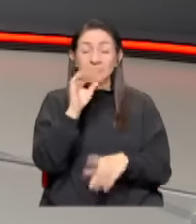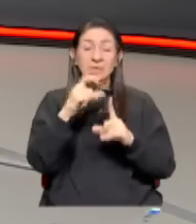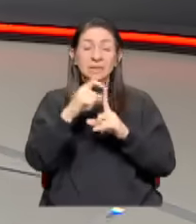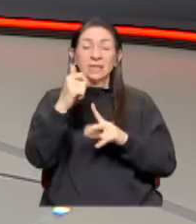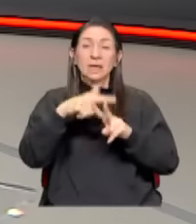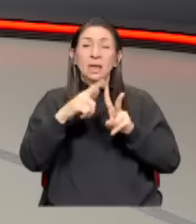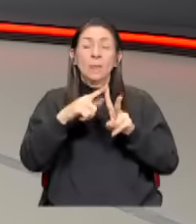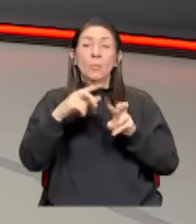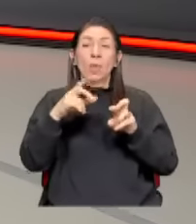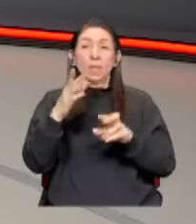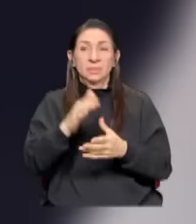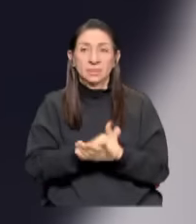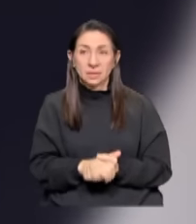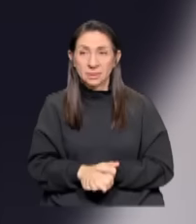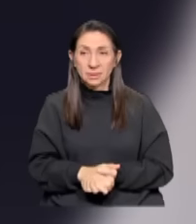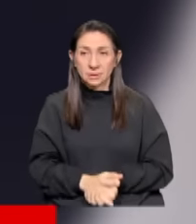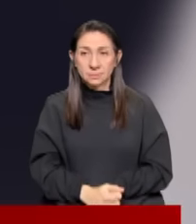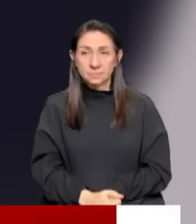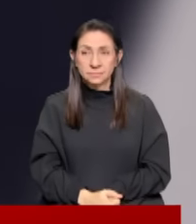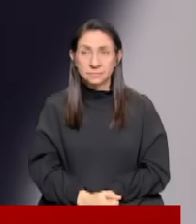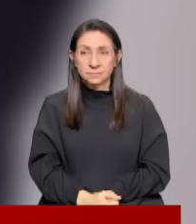Polat.